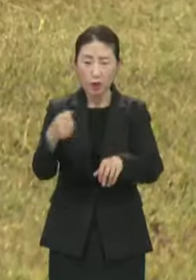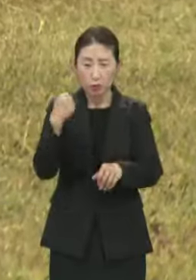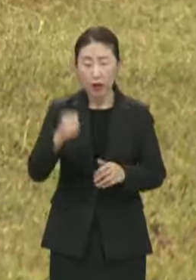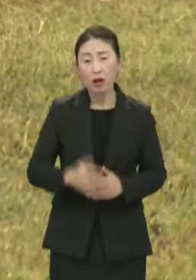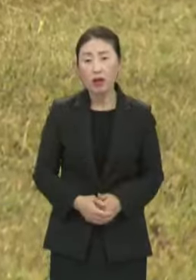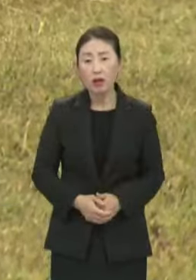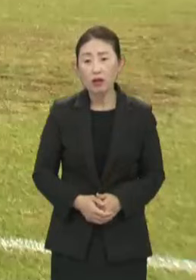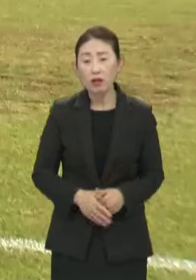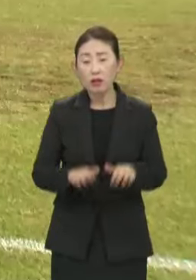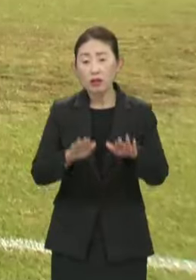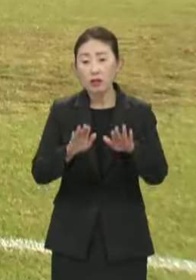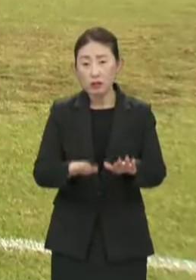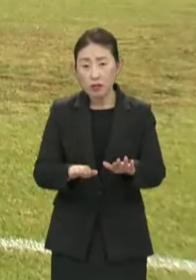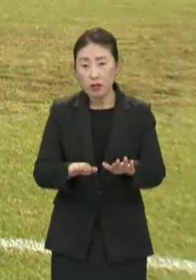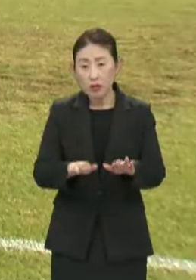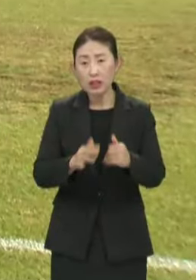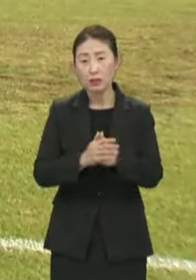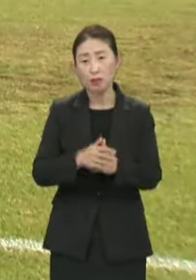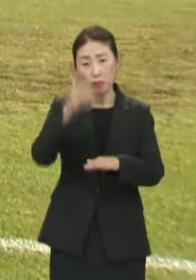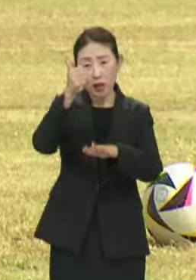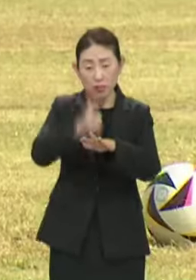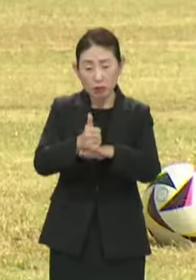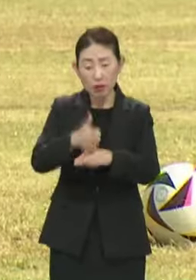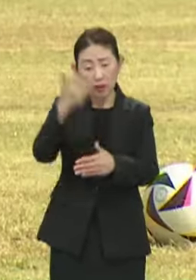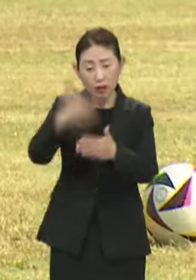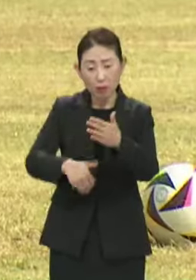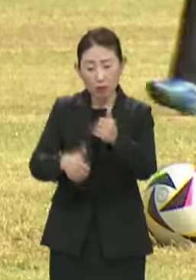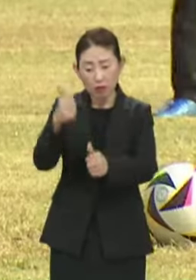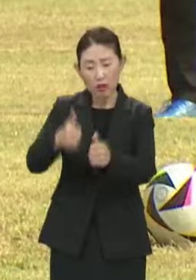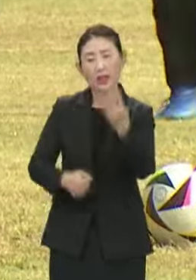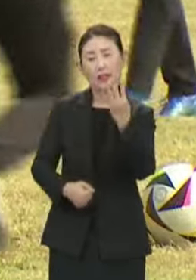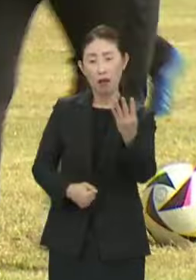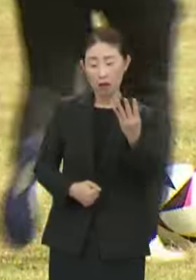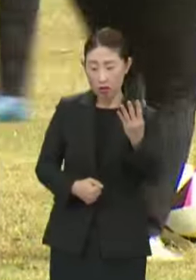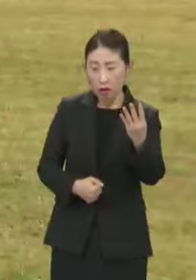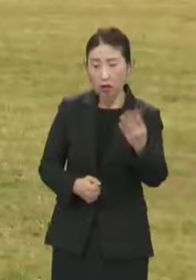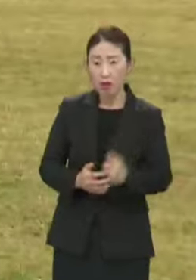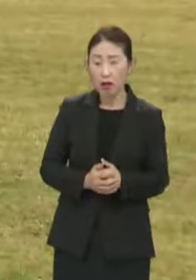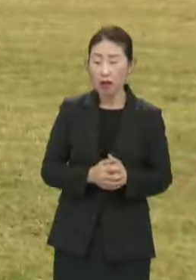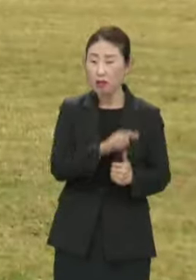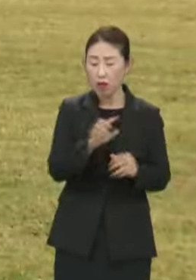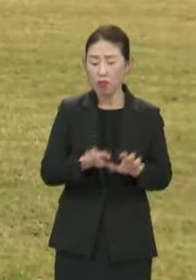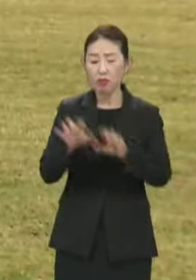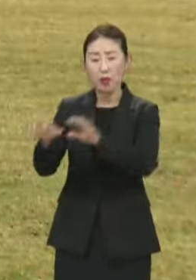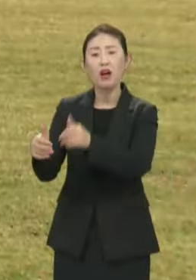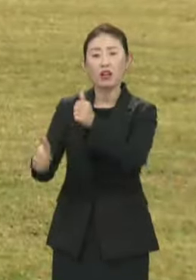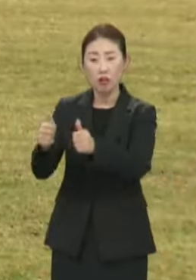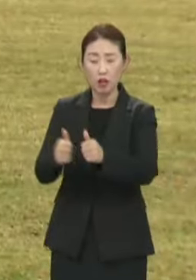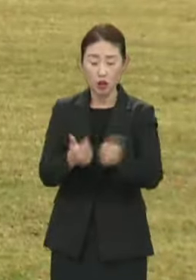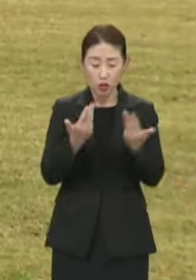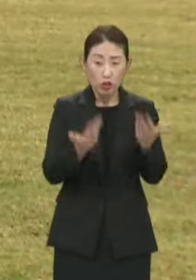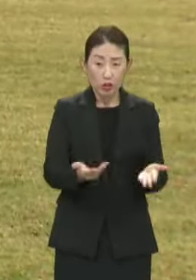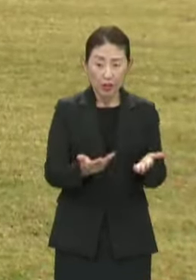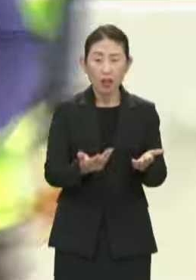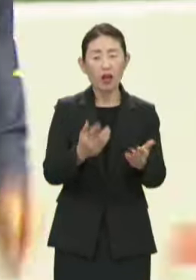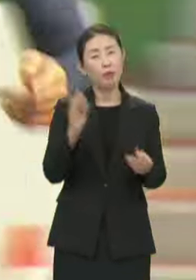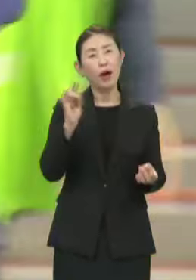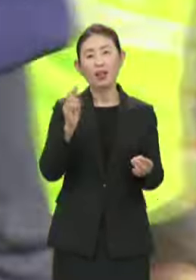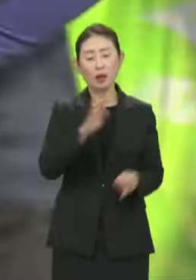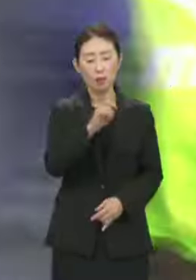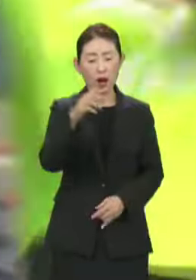K리그2가 막바지로 접어든 가운데 마지막 4경기를 모두 원정에서 치러야 하는 선수들은 휴식기 동안